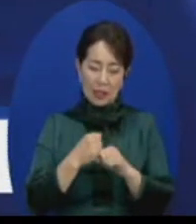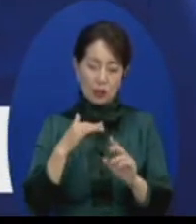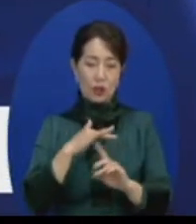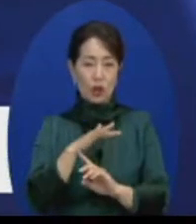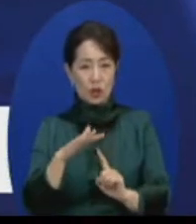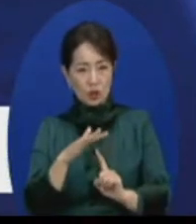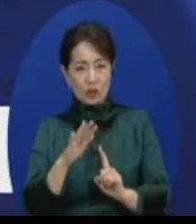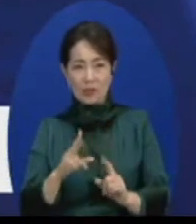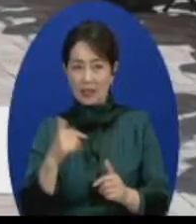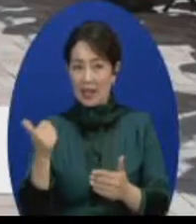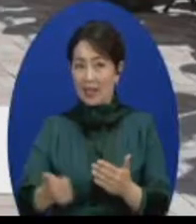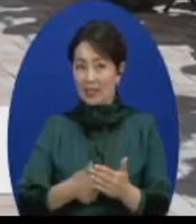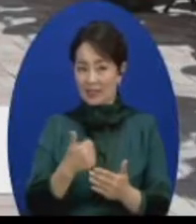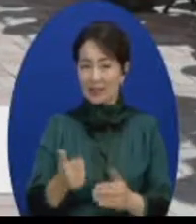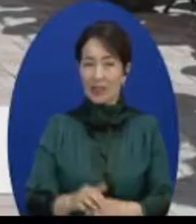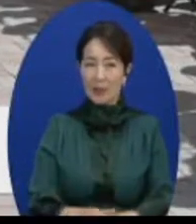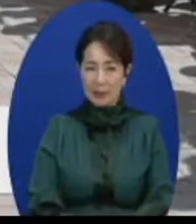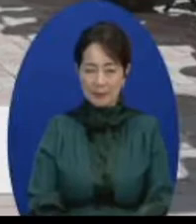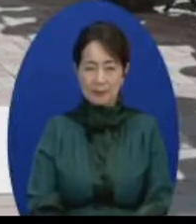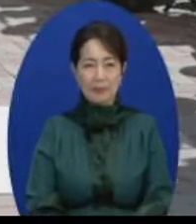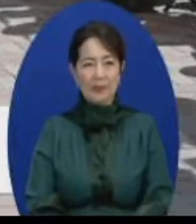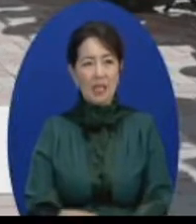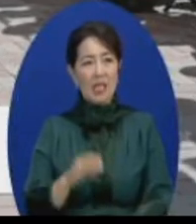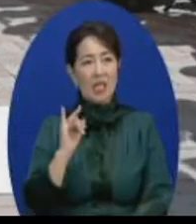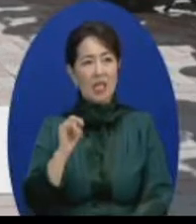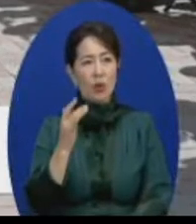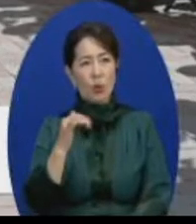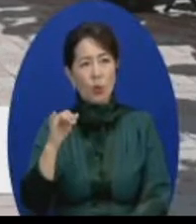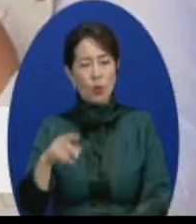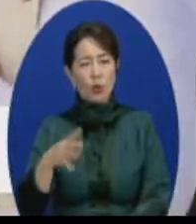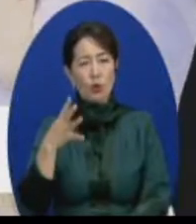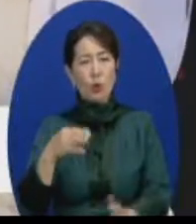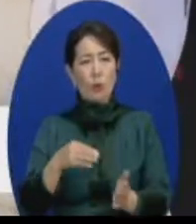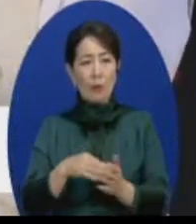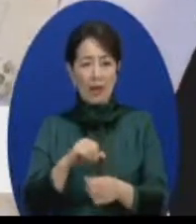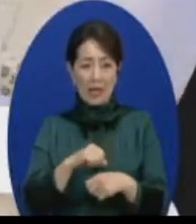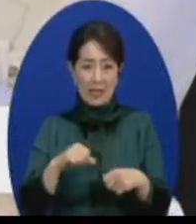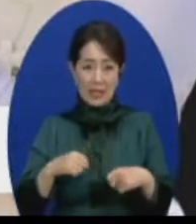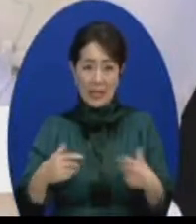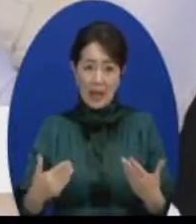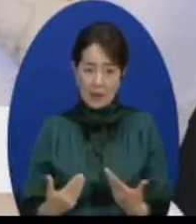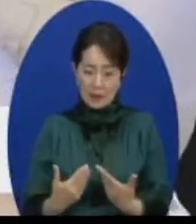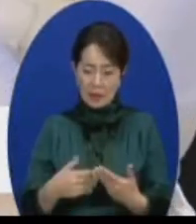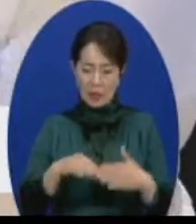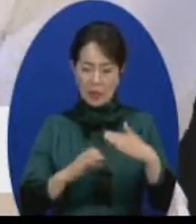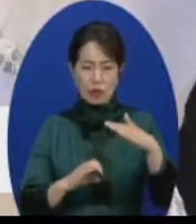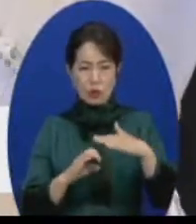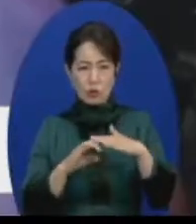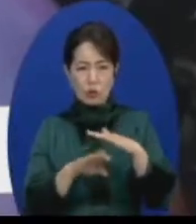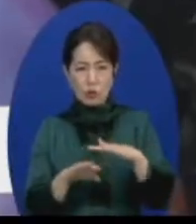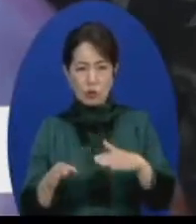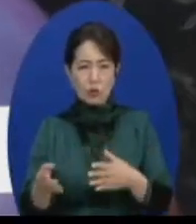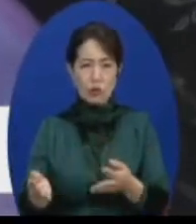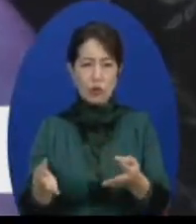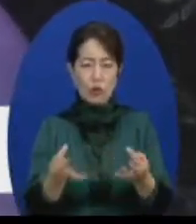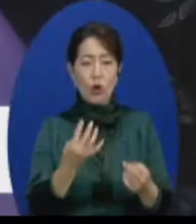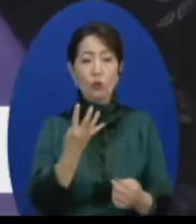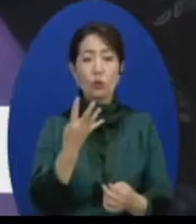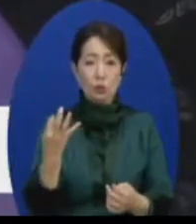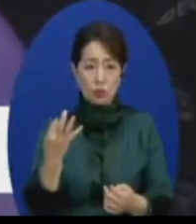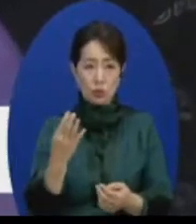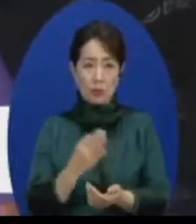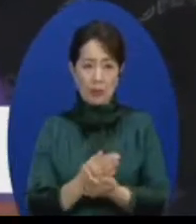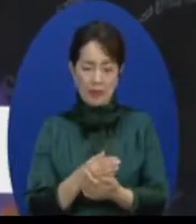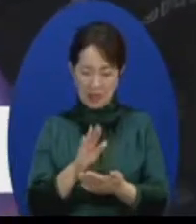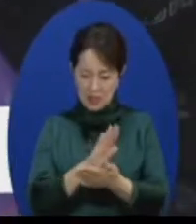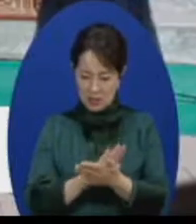орчин нөхцөл хангагдлаа. Их хөл сум 4000 гаруй иргэнтэй. Үүнээс сургуулийн өмнөх боловсруулалт хамрагдах хүүхдийн тоо 400 гаруй